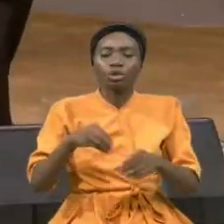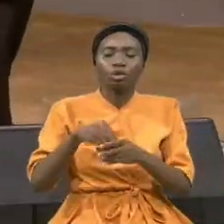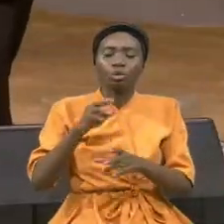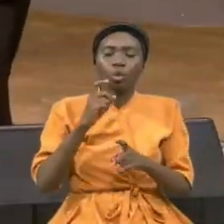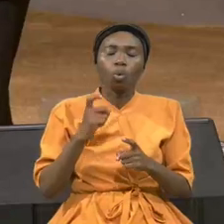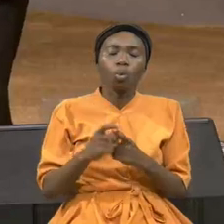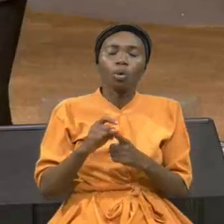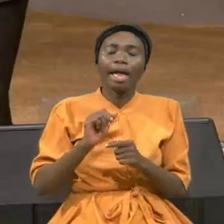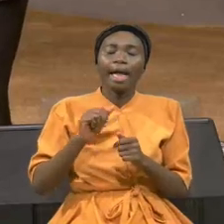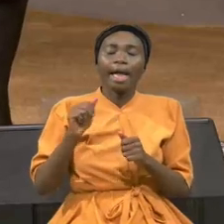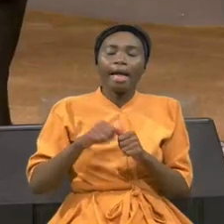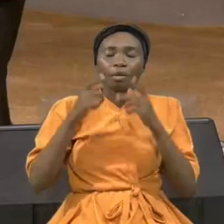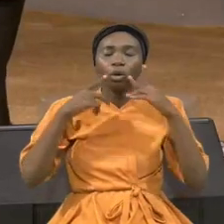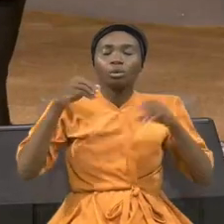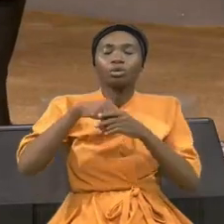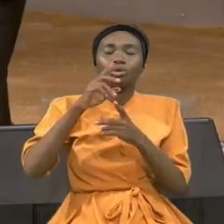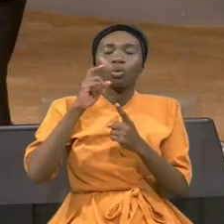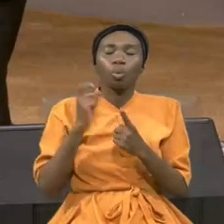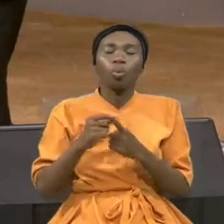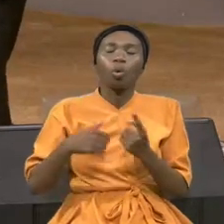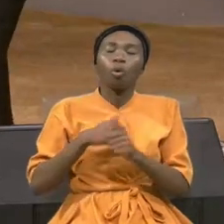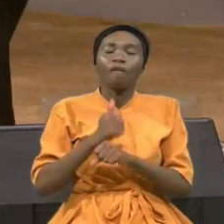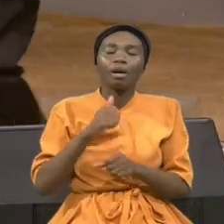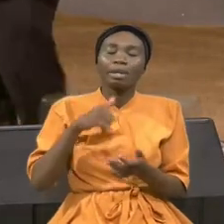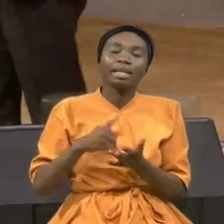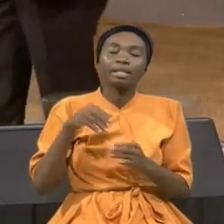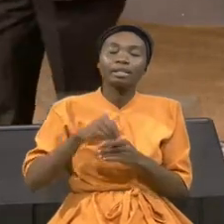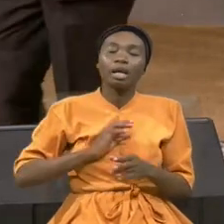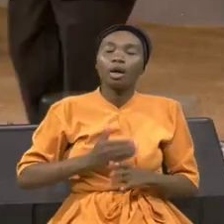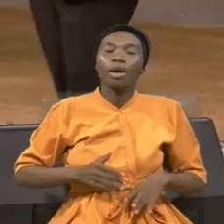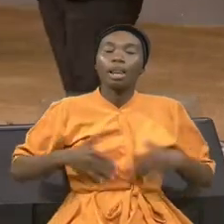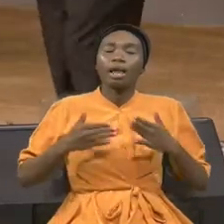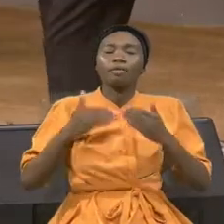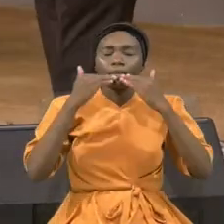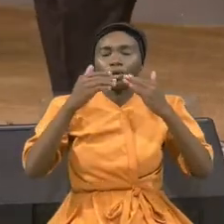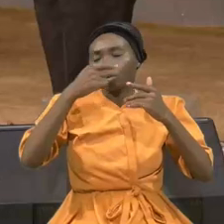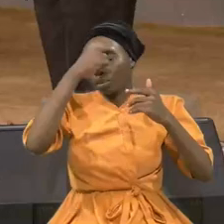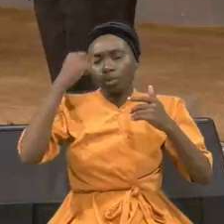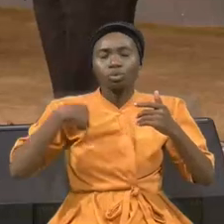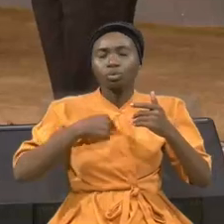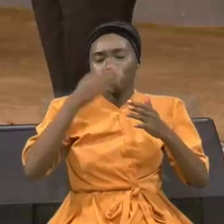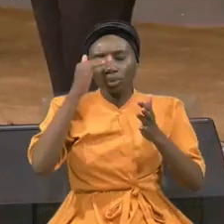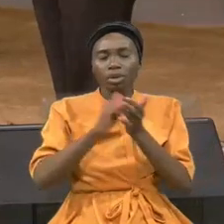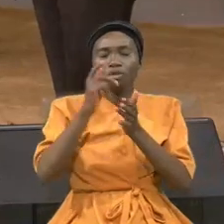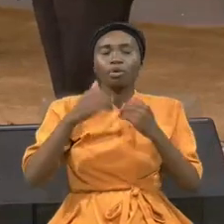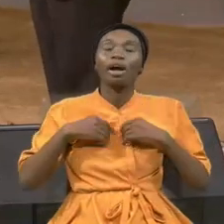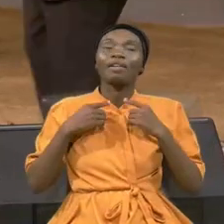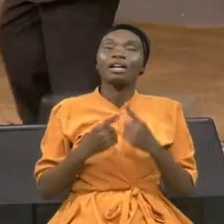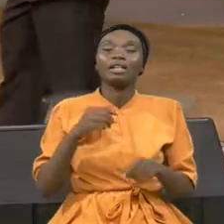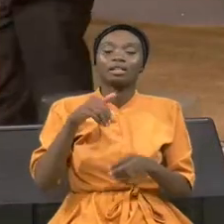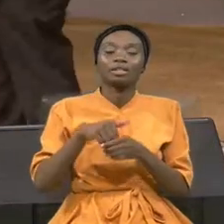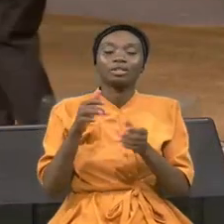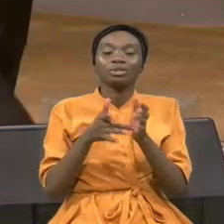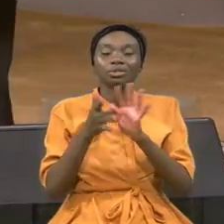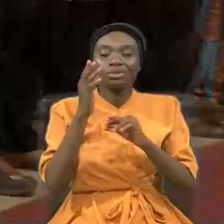chaque proclamation dans ta parole, confirme cela dans toute vie. Merci Seigneur, parce que nous savons que tu as exaucé. Au nom